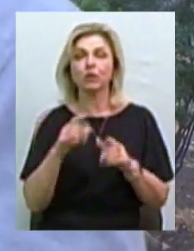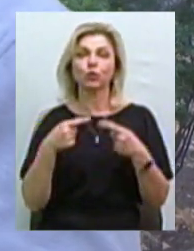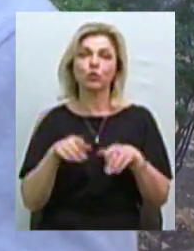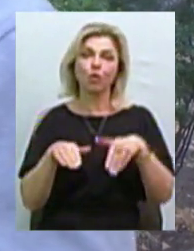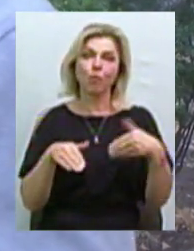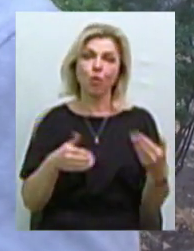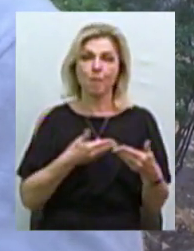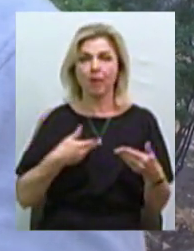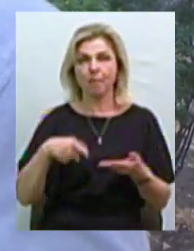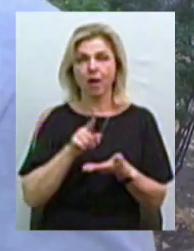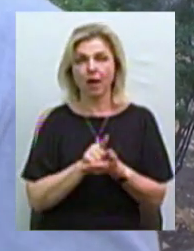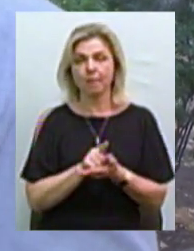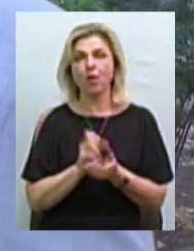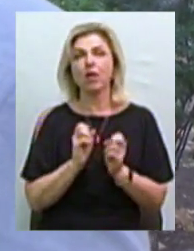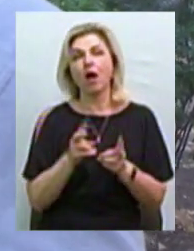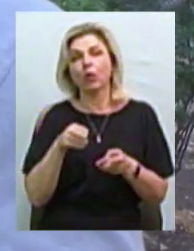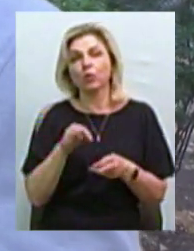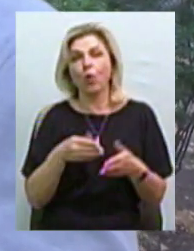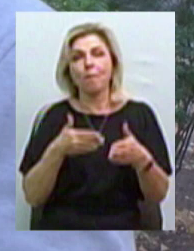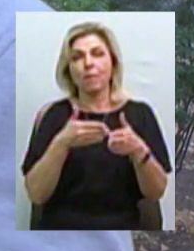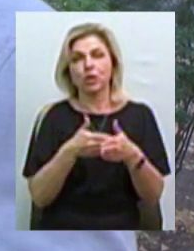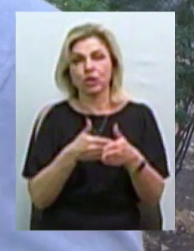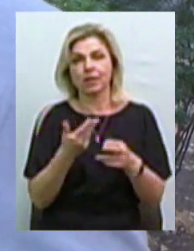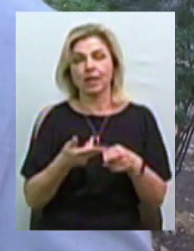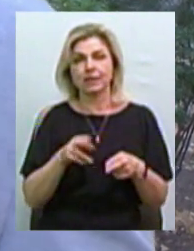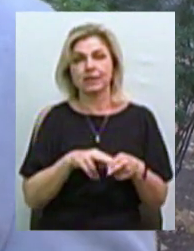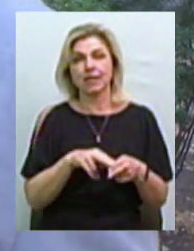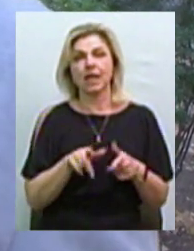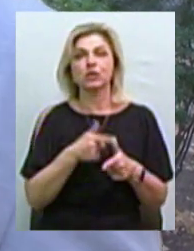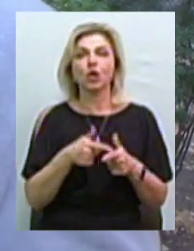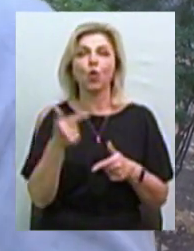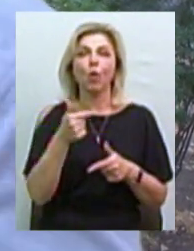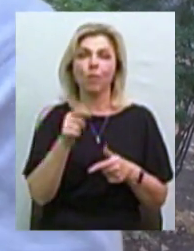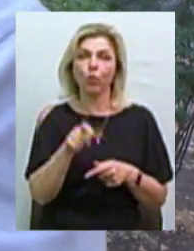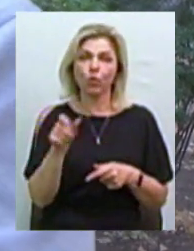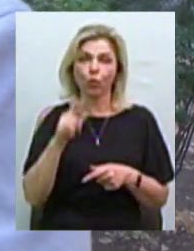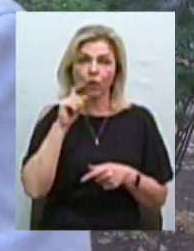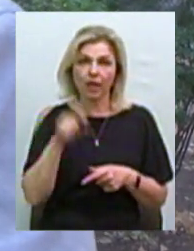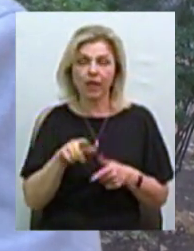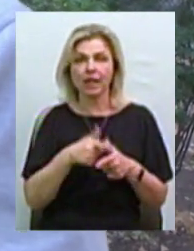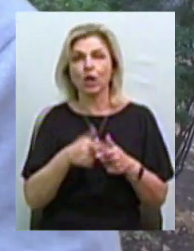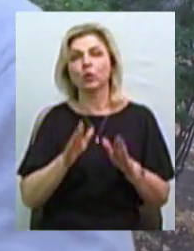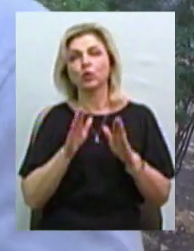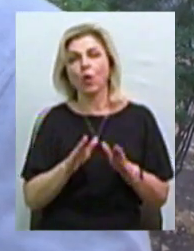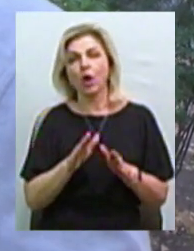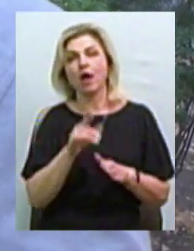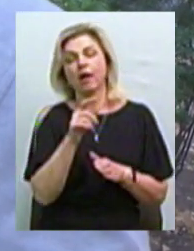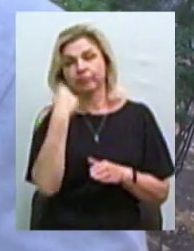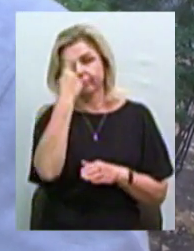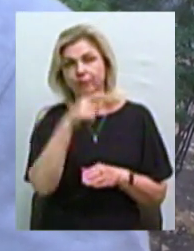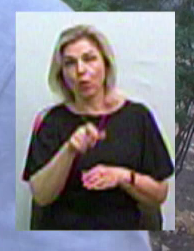маємо якось обмежити це чи громадянами України, чи тільки фізичними особами.